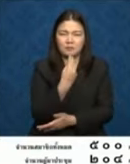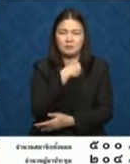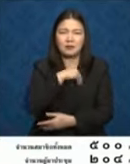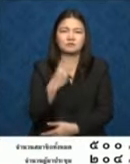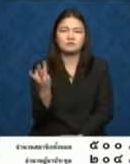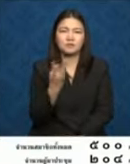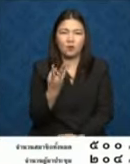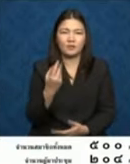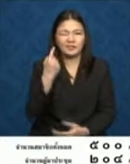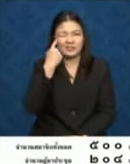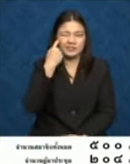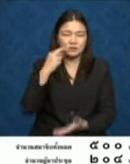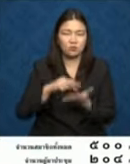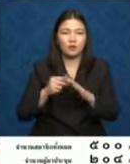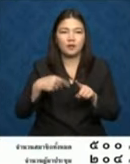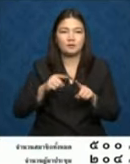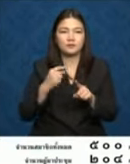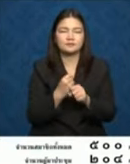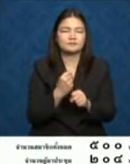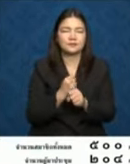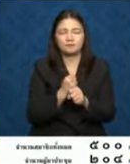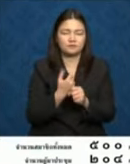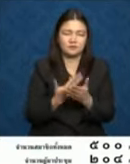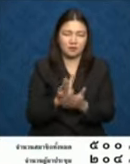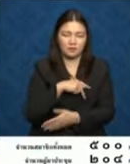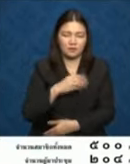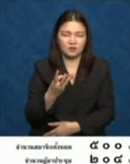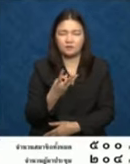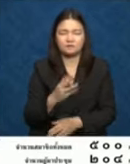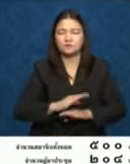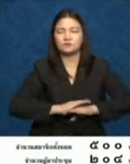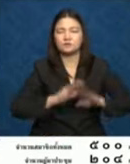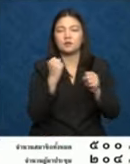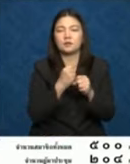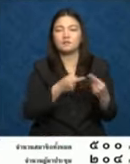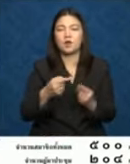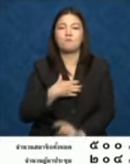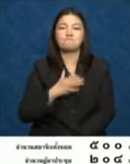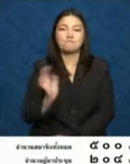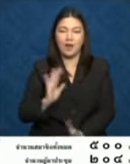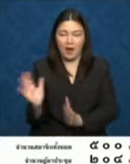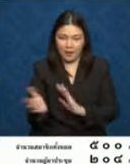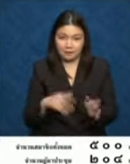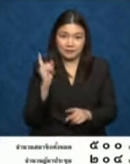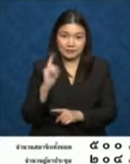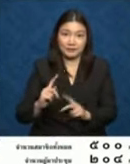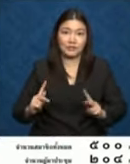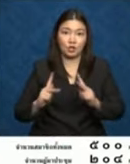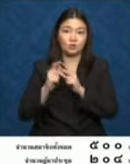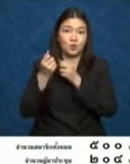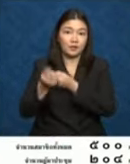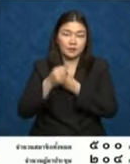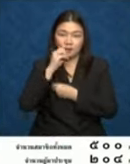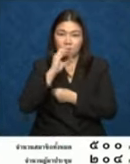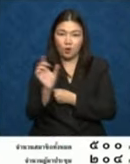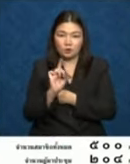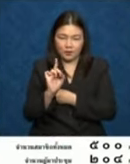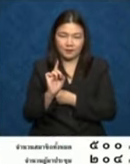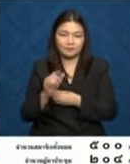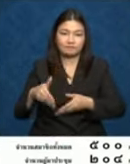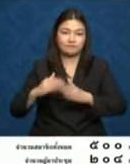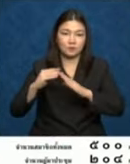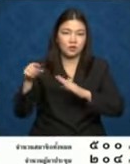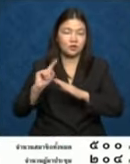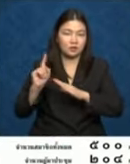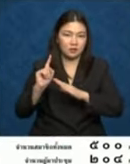กรเลิกทำอาชีพนี้ไปค่ะท่านประธานตามมติครม.ของกระทรวงเกษตรและสหกรณ์ได้มีการจัดตั้งคณะกรรม